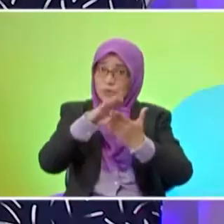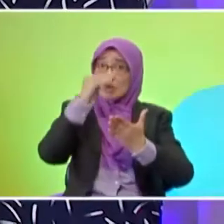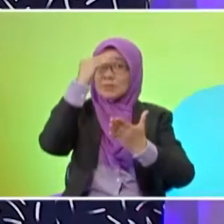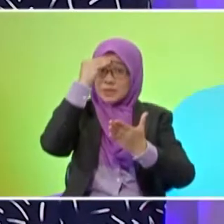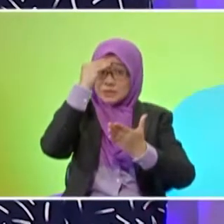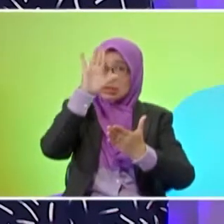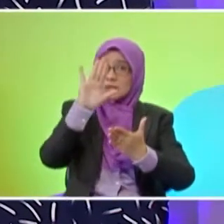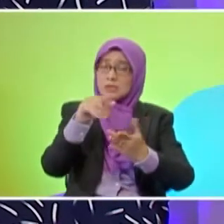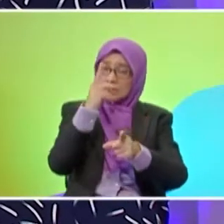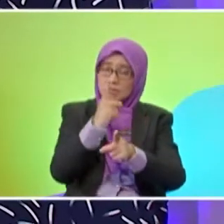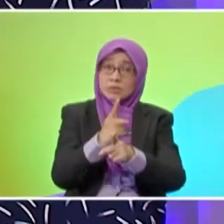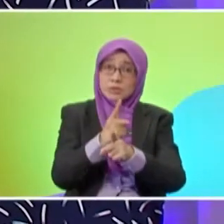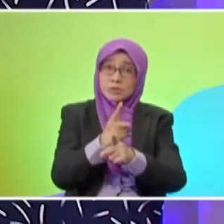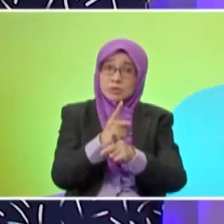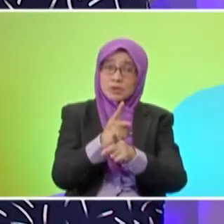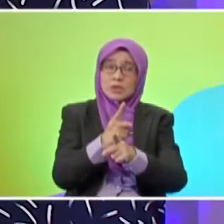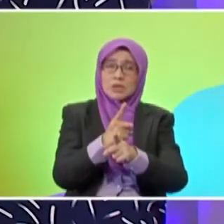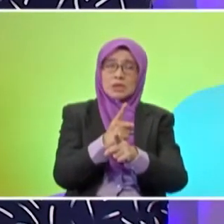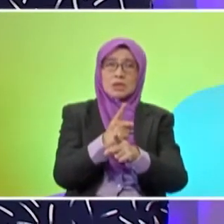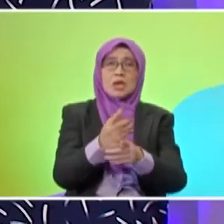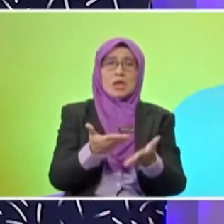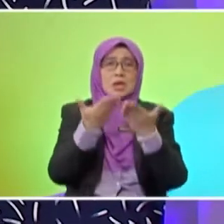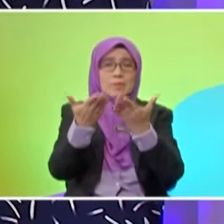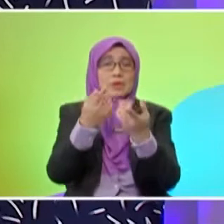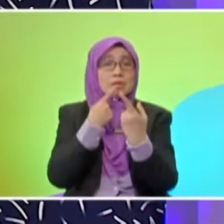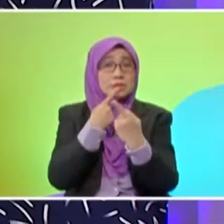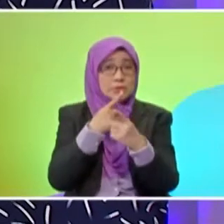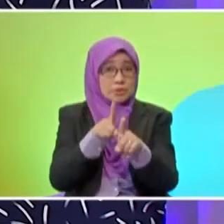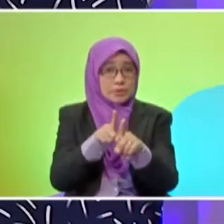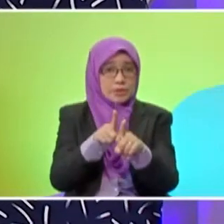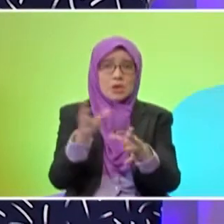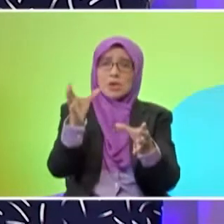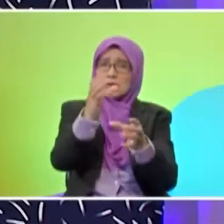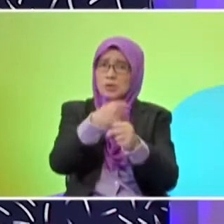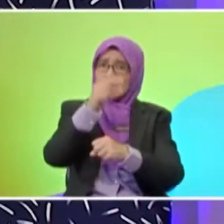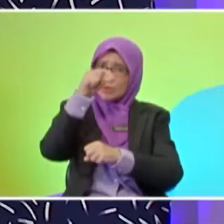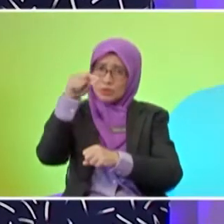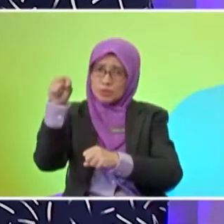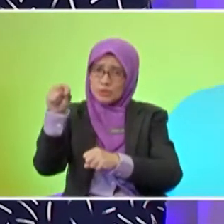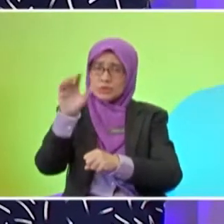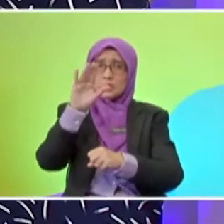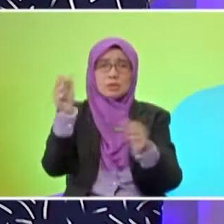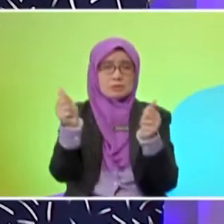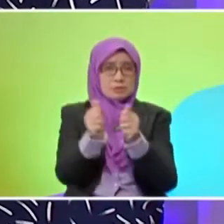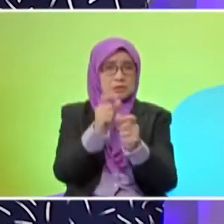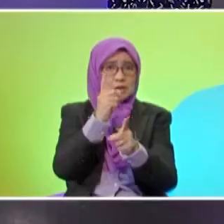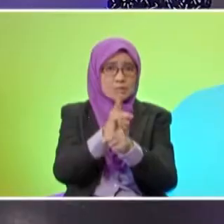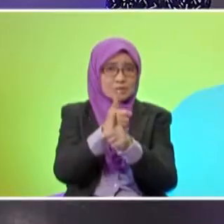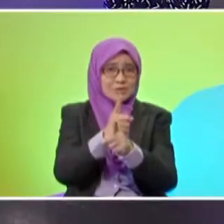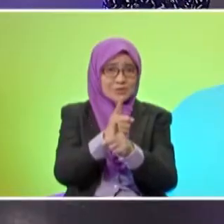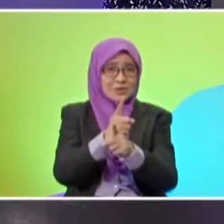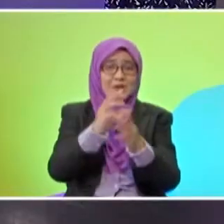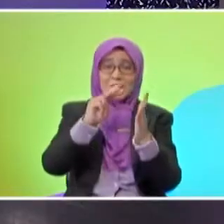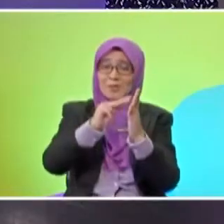Ivan dapat cakap dengan betul berhijab yang betul dan tepat tulis jawaban yang betul tuh Ghifari membudaya bijak baik